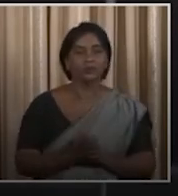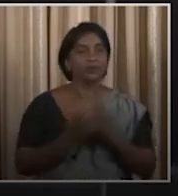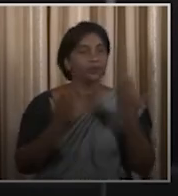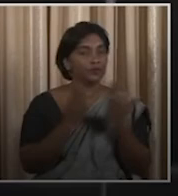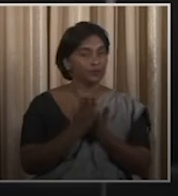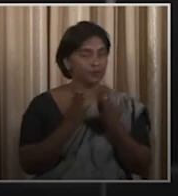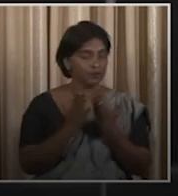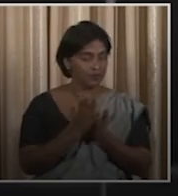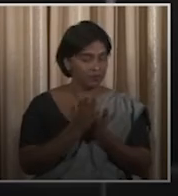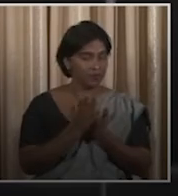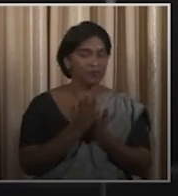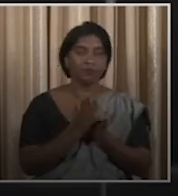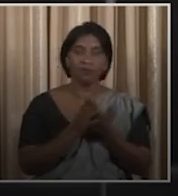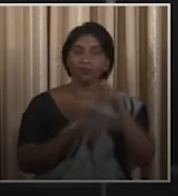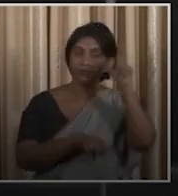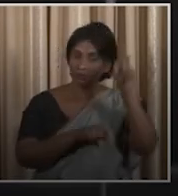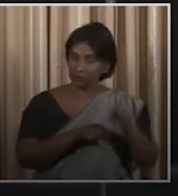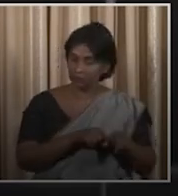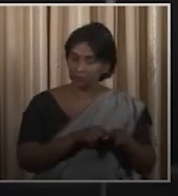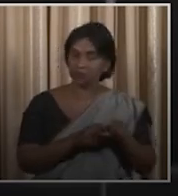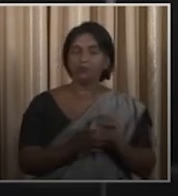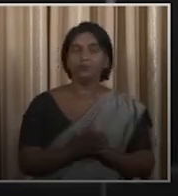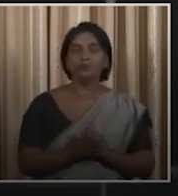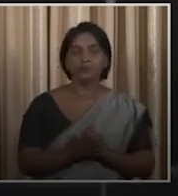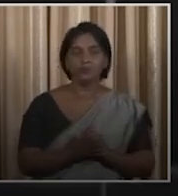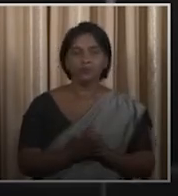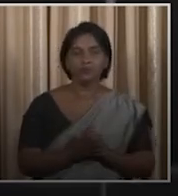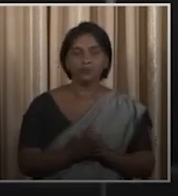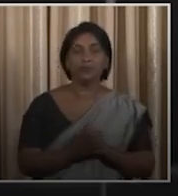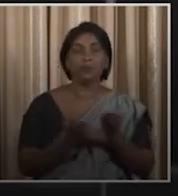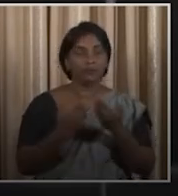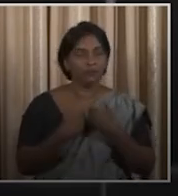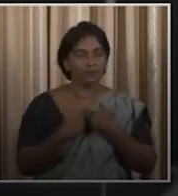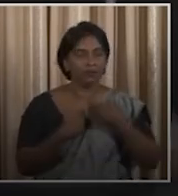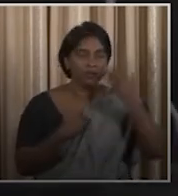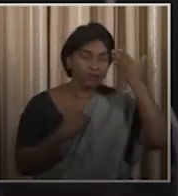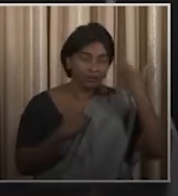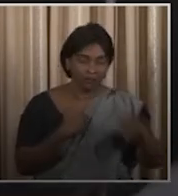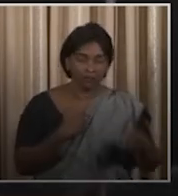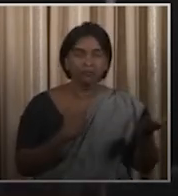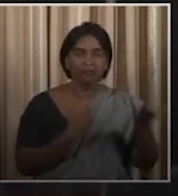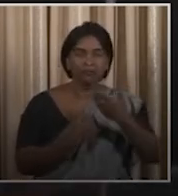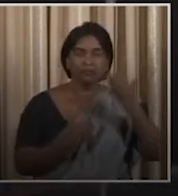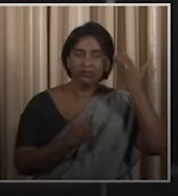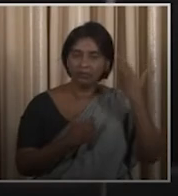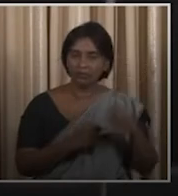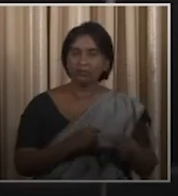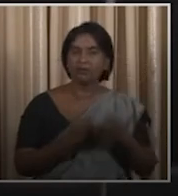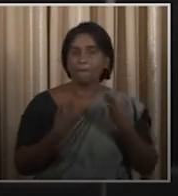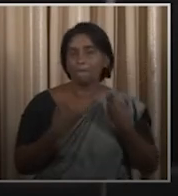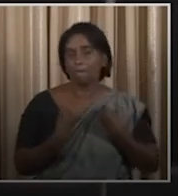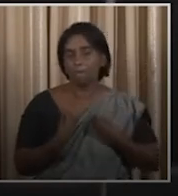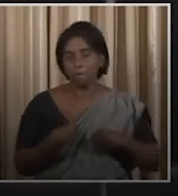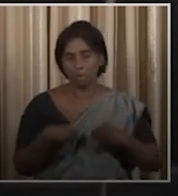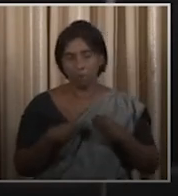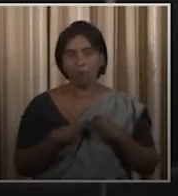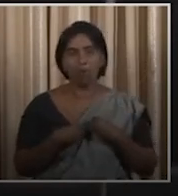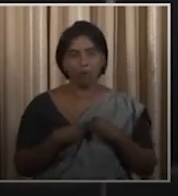සිනමා නිර්මාණකරුවෙක් අපෙන් නික්ම යාම පිළිබඳව පාඩුව